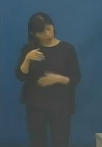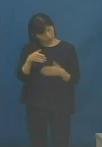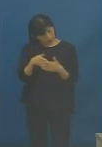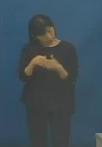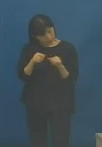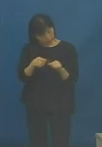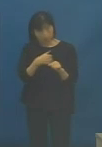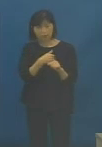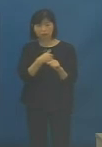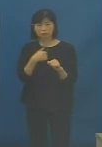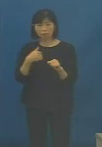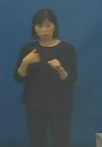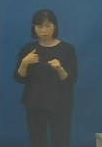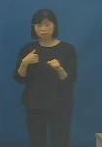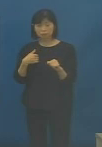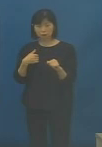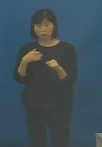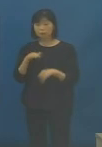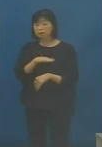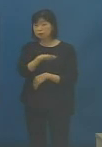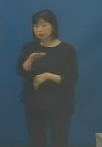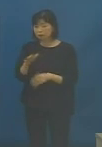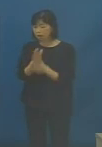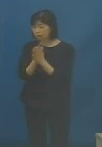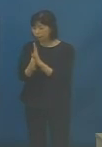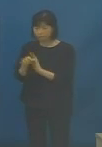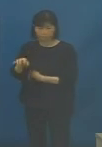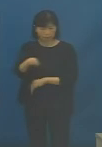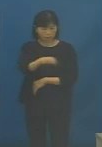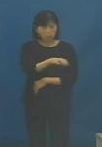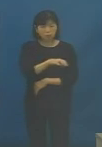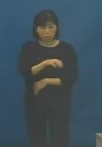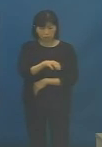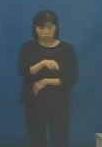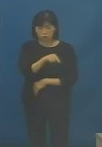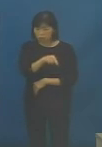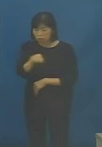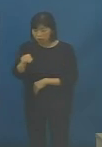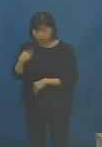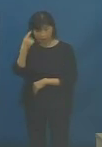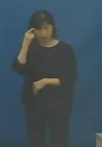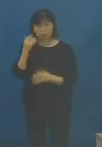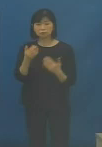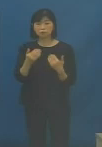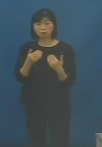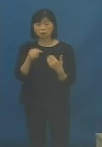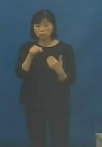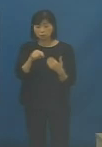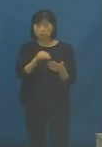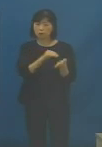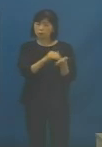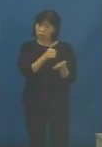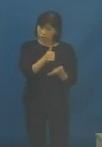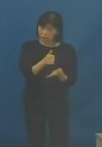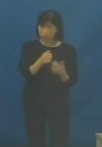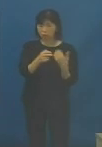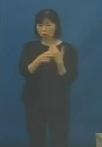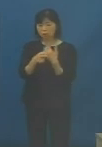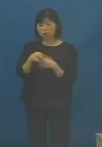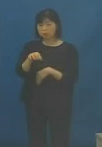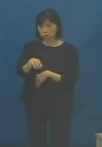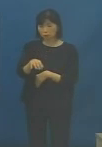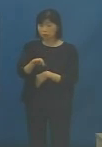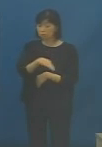だろうというのをみんなそれぞれの県ごとに考えなきゃいけなくなったわけですね。でそこにお医者さんだとか保健所だとか皆さん入ります